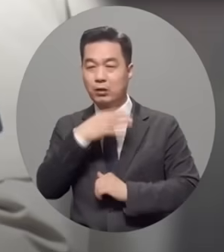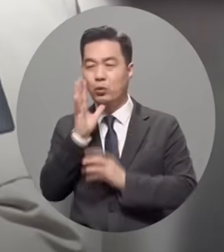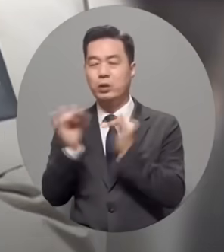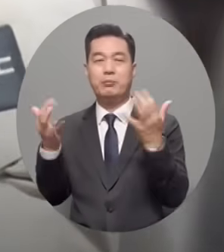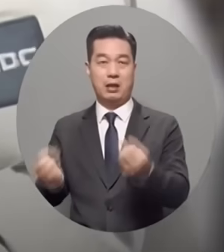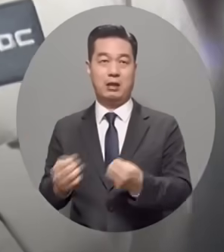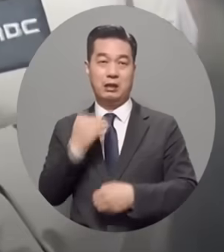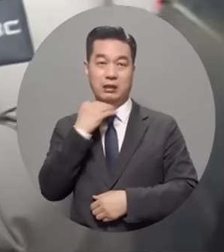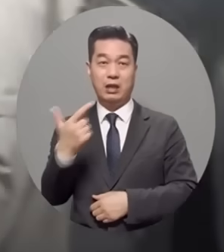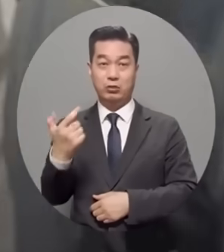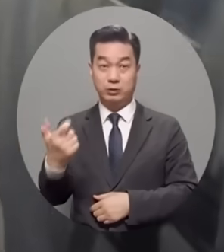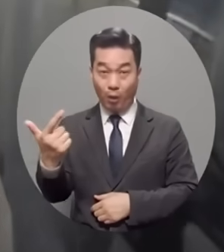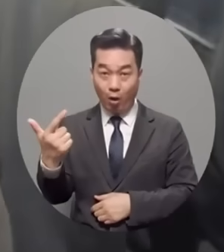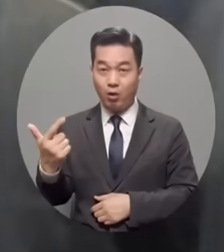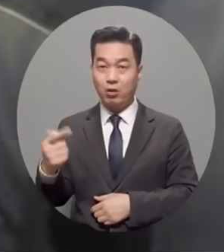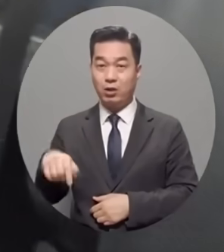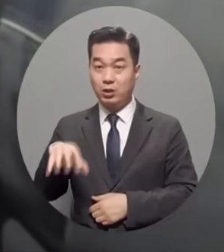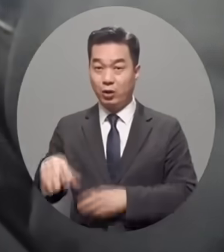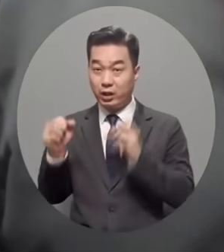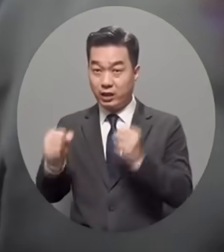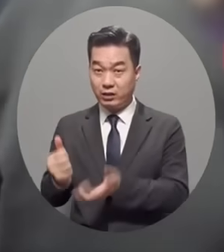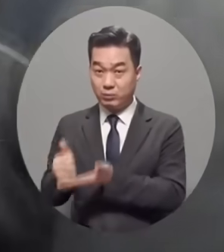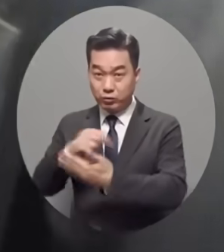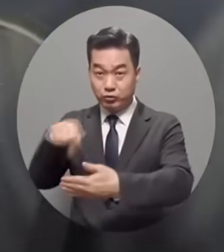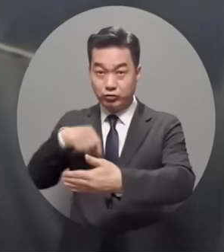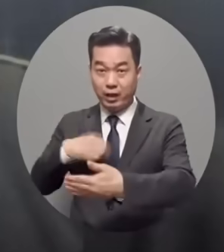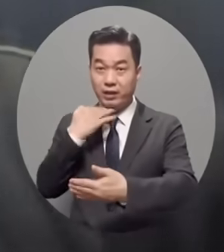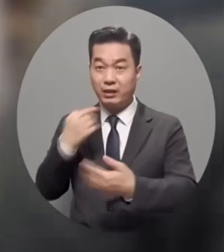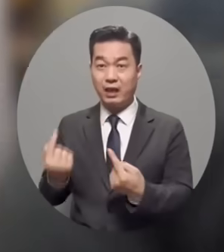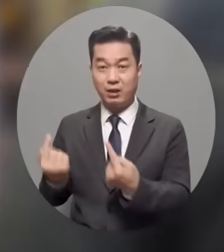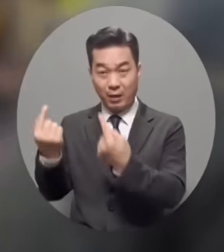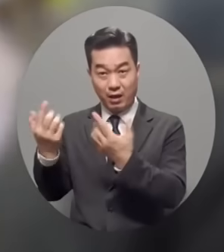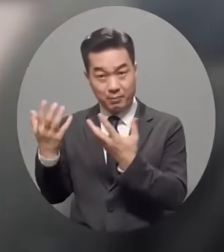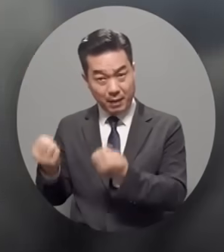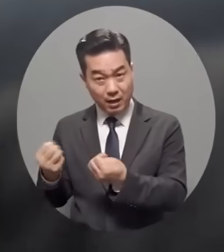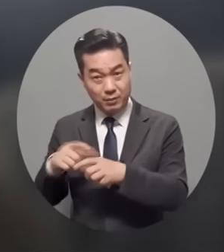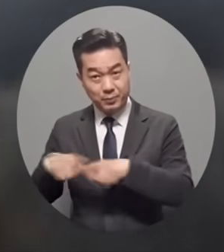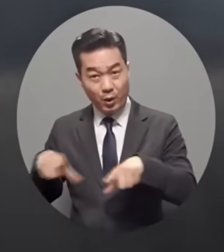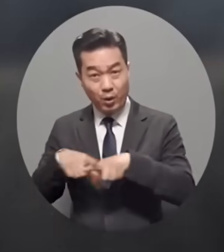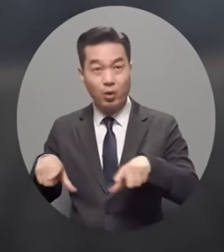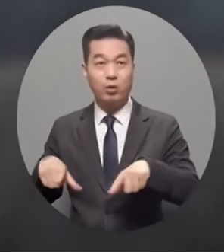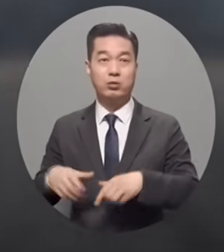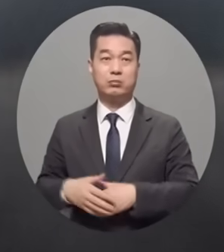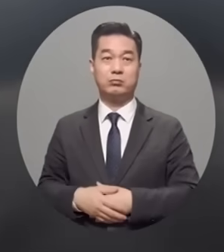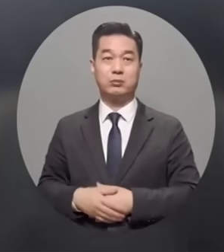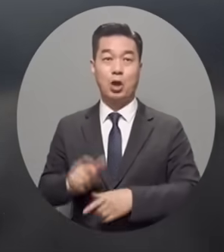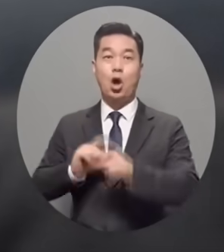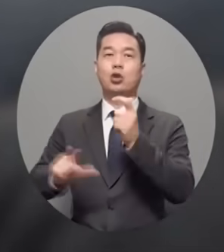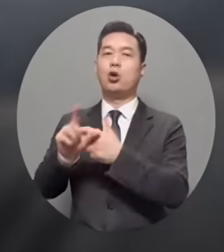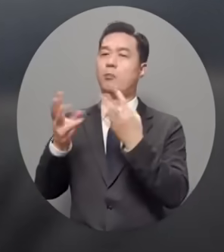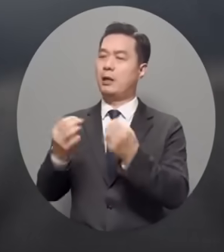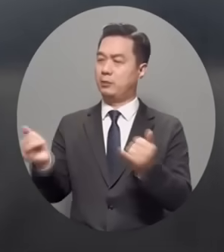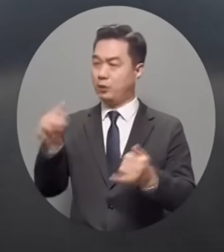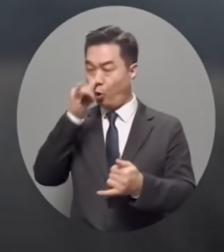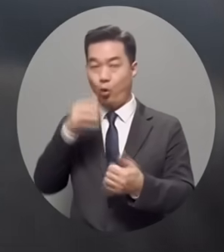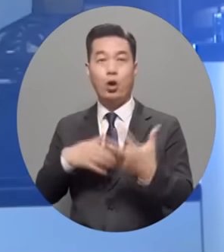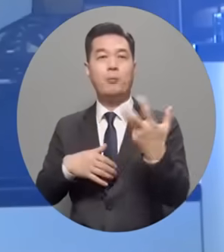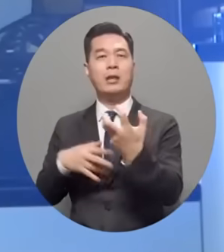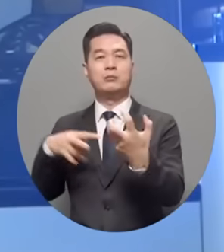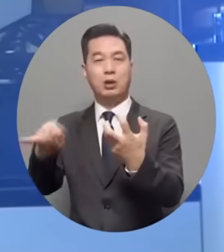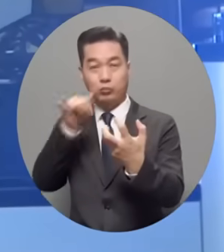66이시면은 좀 여기 계신 분들 중에서 나이가 많으신 편이세요? 많은 건 되죠. 80년 나이